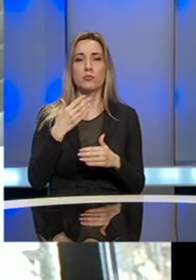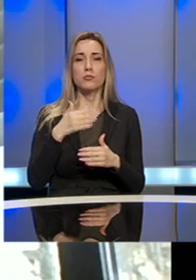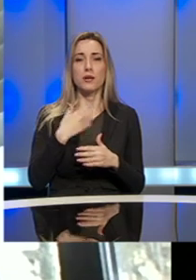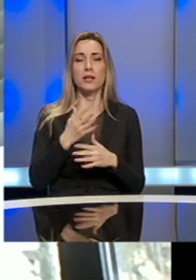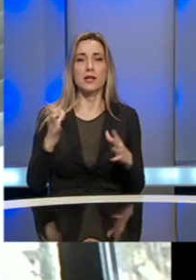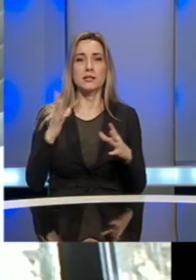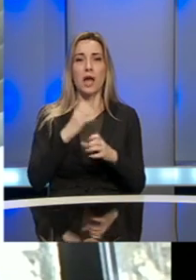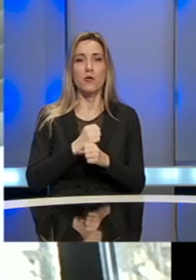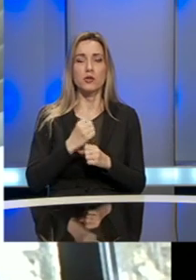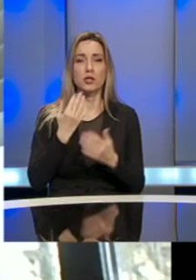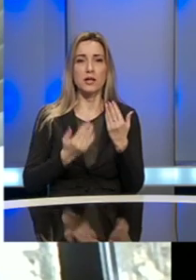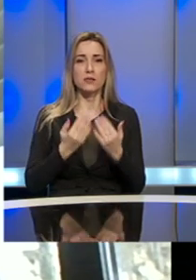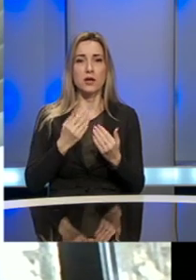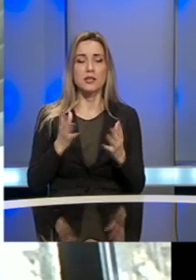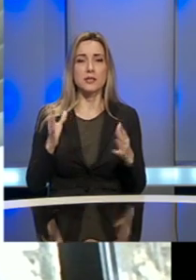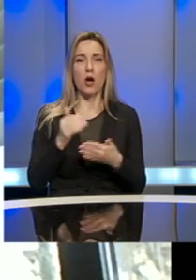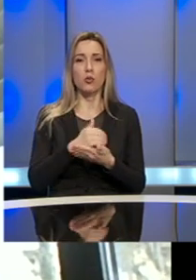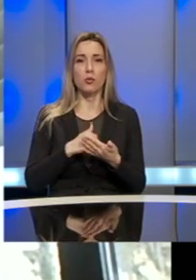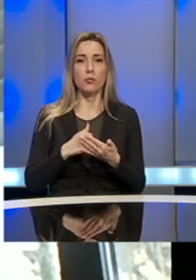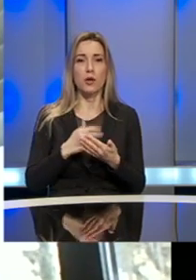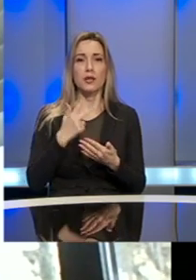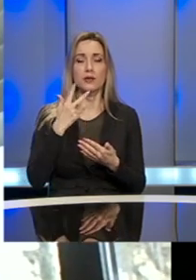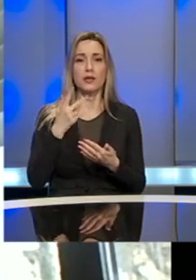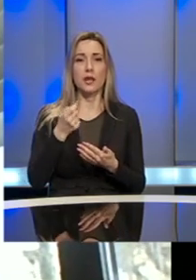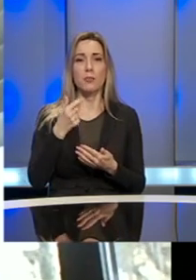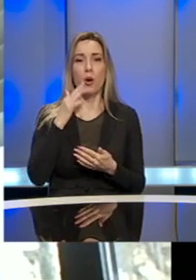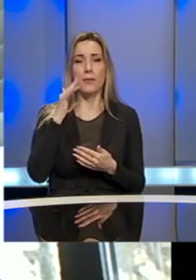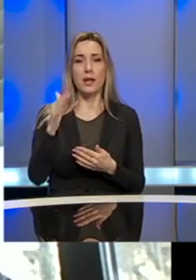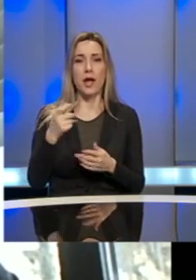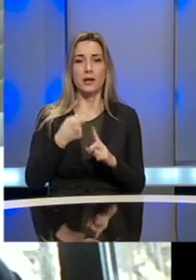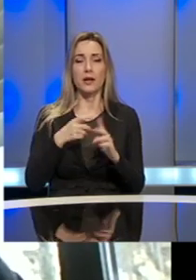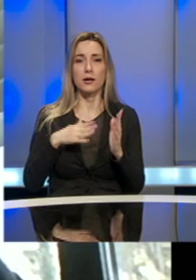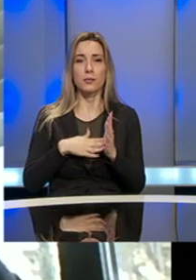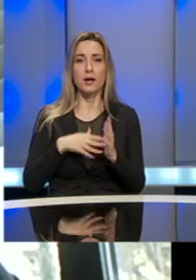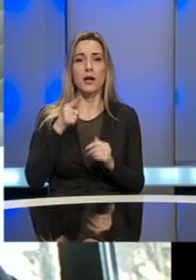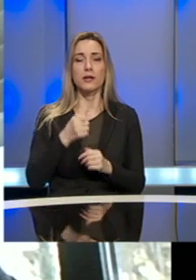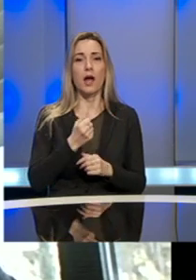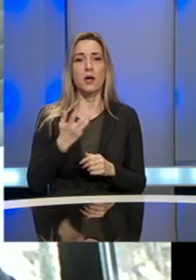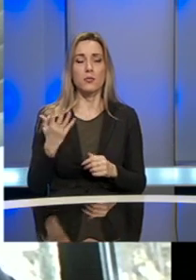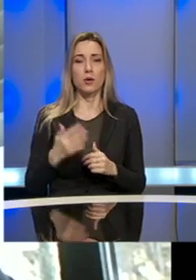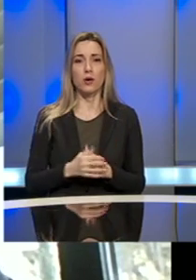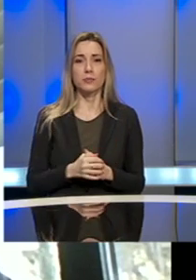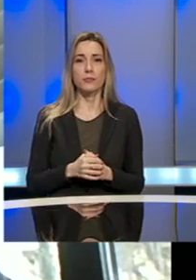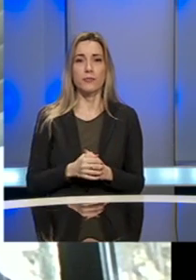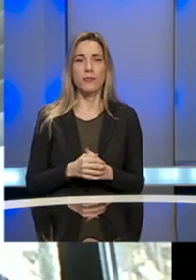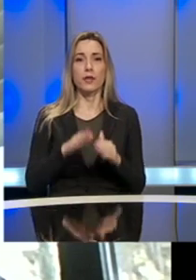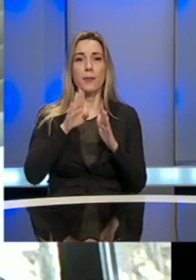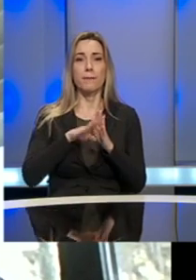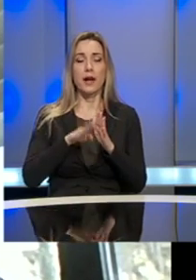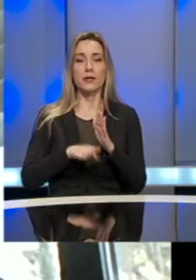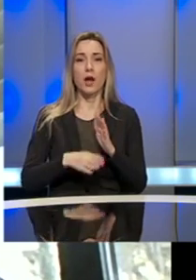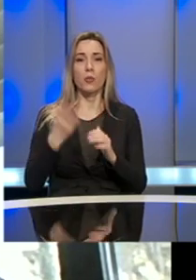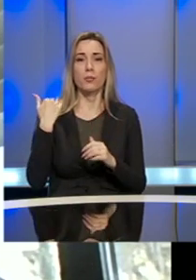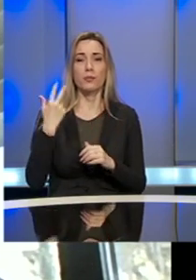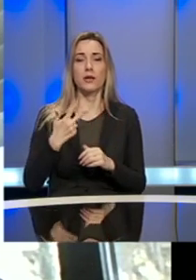financijske izvještaje sa ukupnim prihodom oko 3,5 milijarde konvertibilnih maraka. Taj broj je padao u protekle